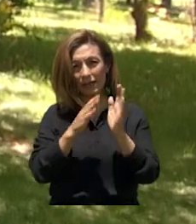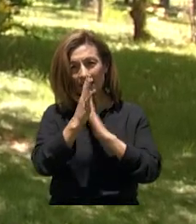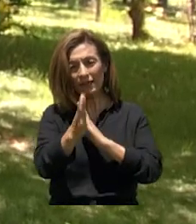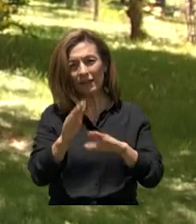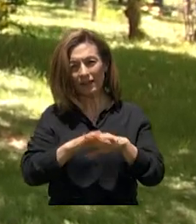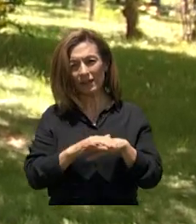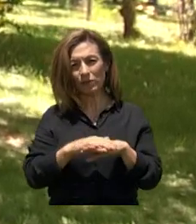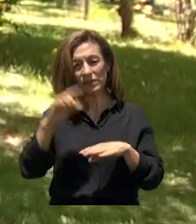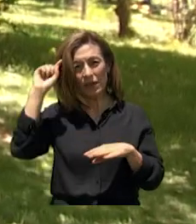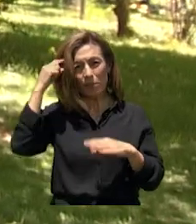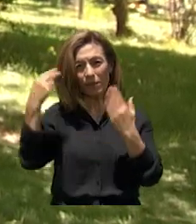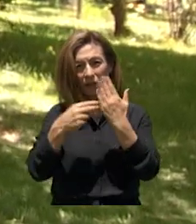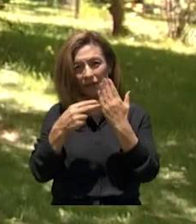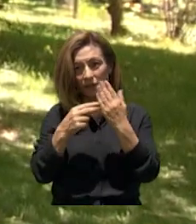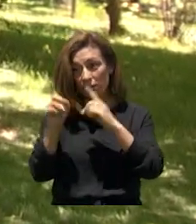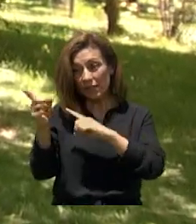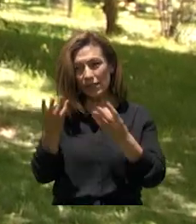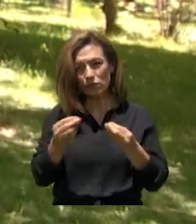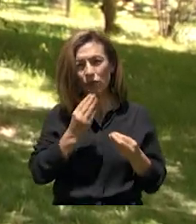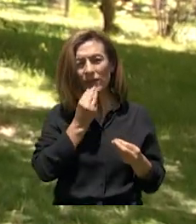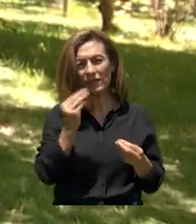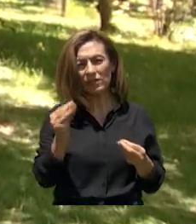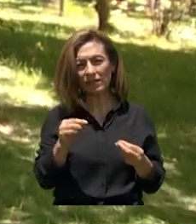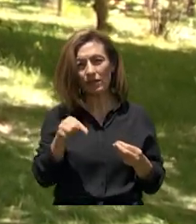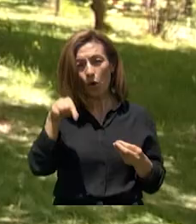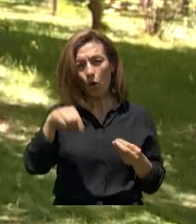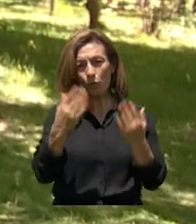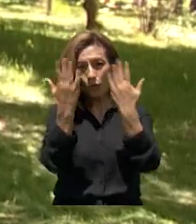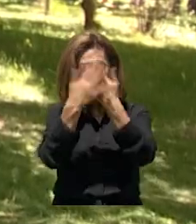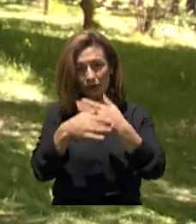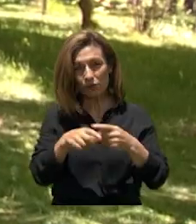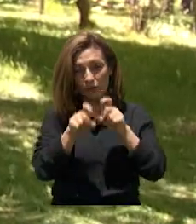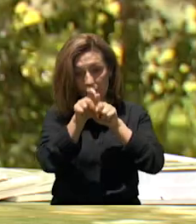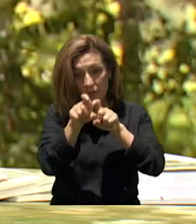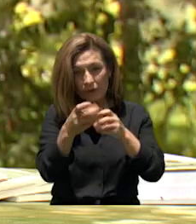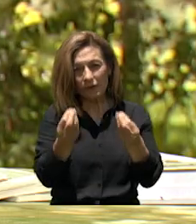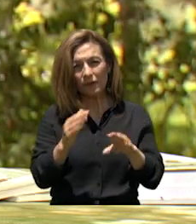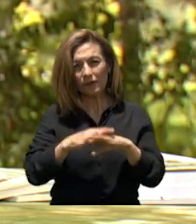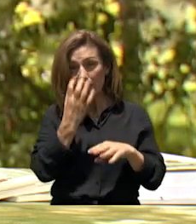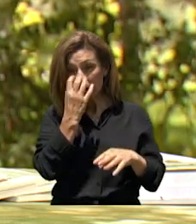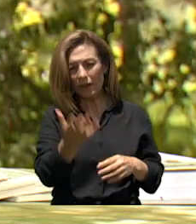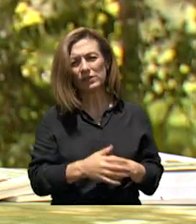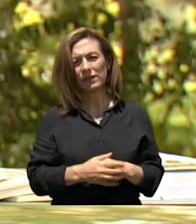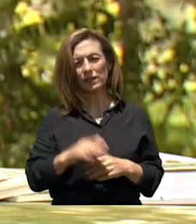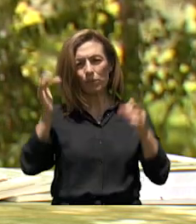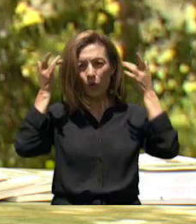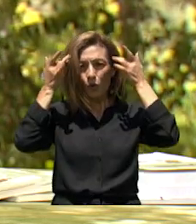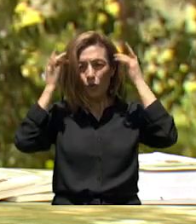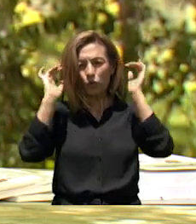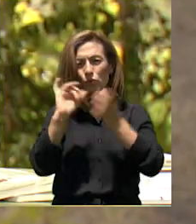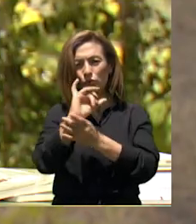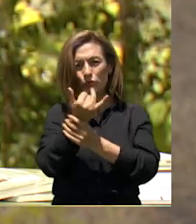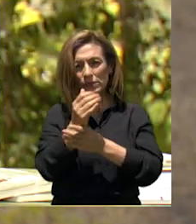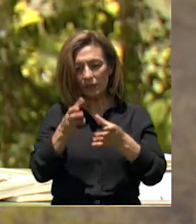Teknolojiye ilgi duyan gençlerin bu kuşakları sıkı takip etmesini tavsiye ederim kültür ve sanat